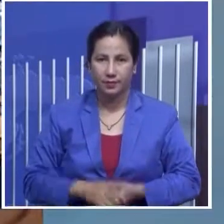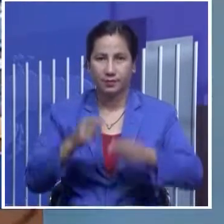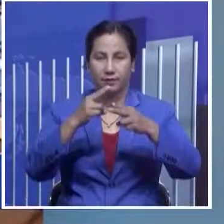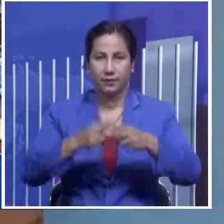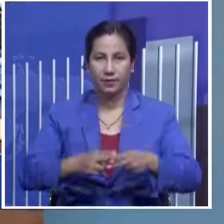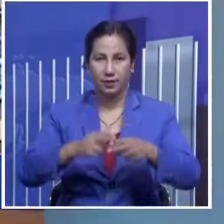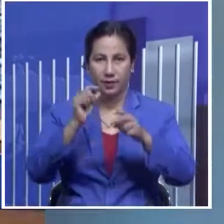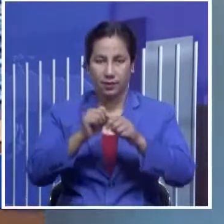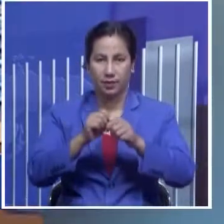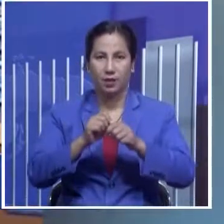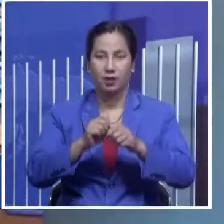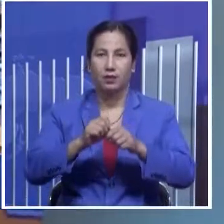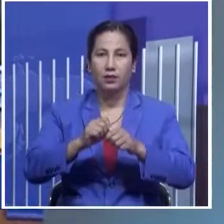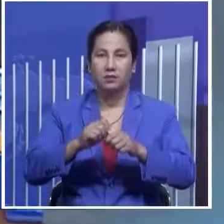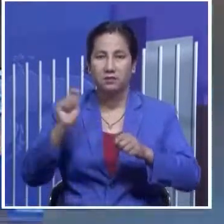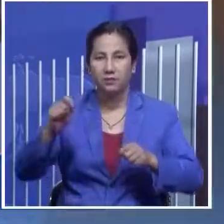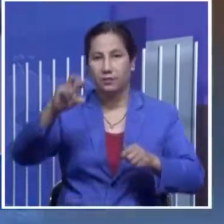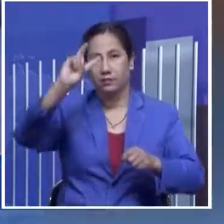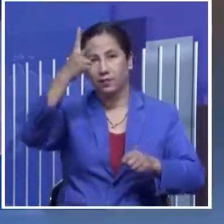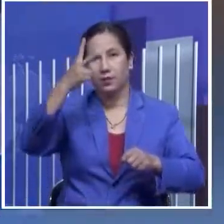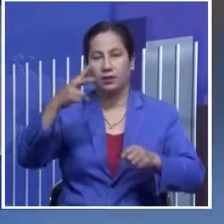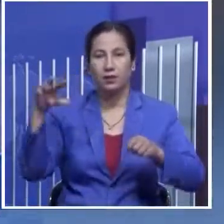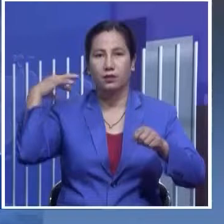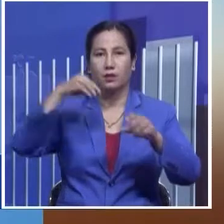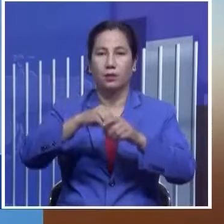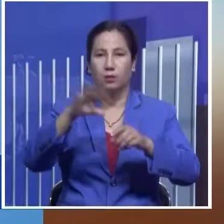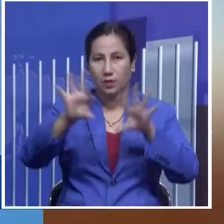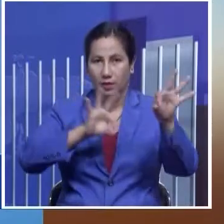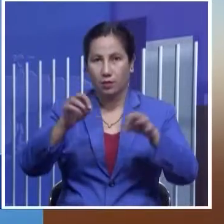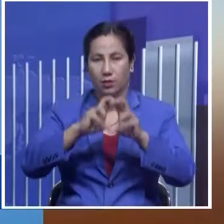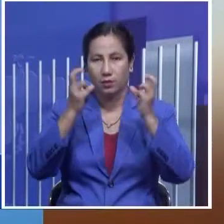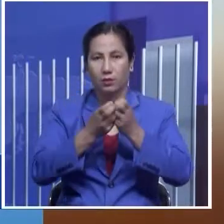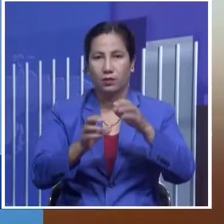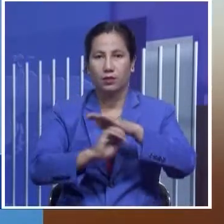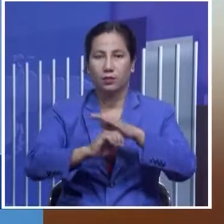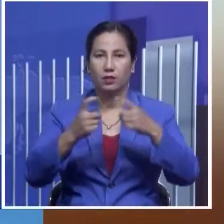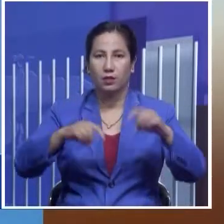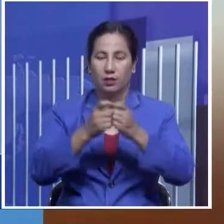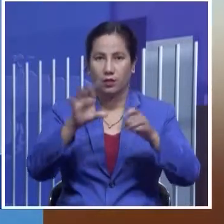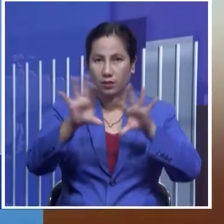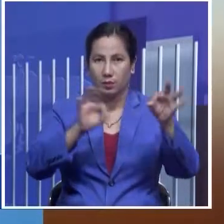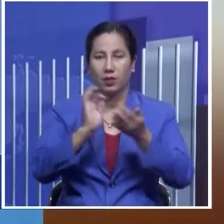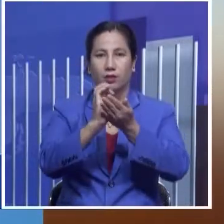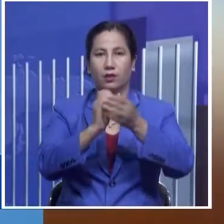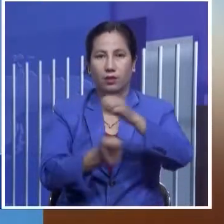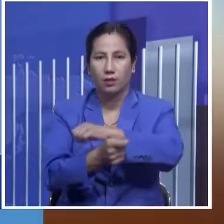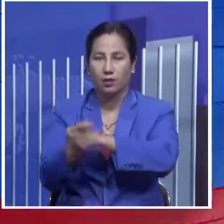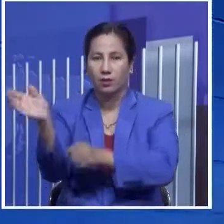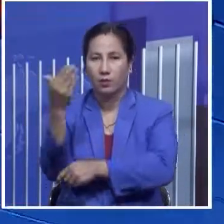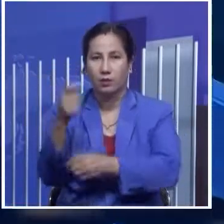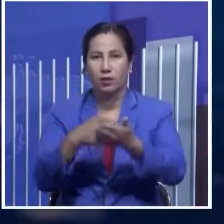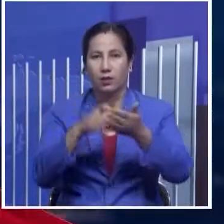बजेट निर्माणमा अनाधिकृत व्यक्तिको संलग्नताबारे छानबिन गर्न संसदीय समिति गठन, छानबिनलाई सहयोग गर्न अर्थमन्त्रीद्वारा